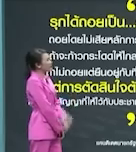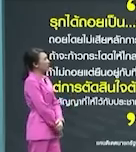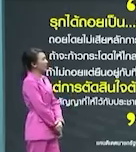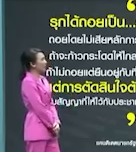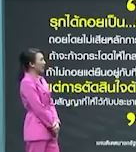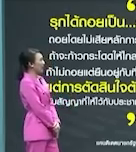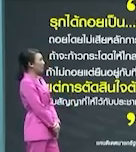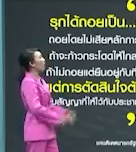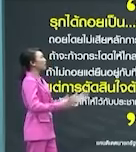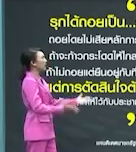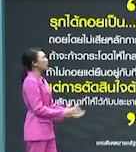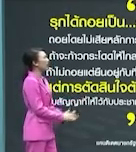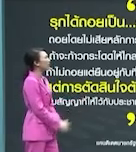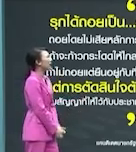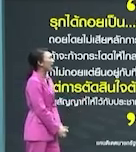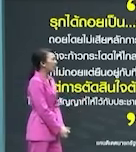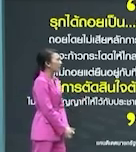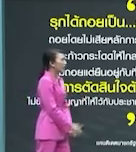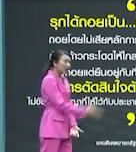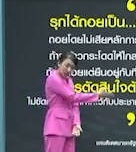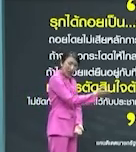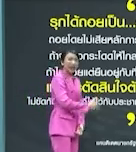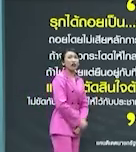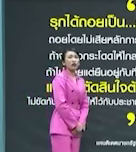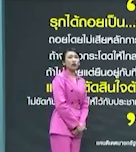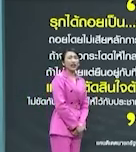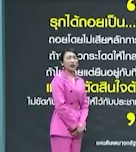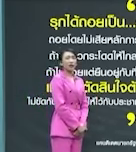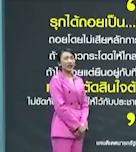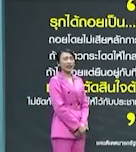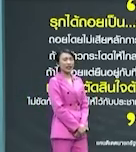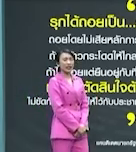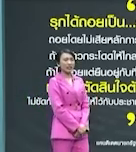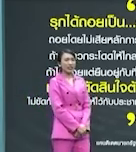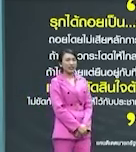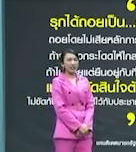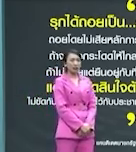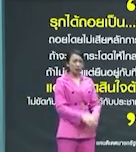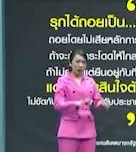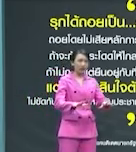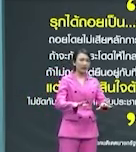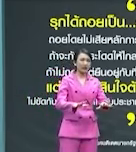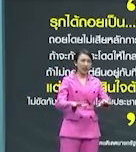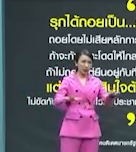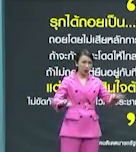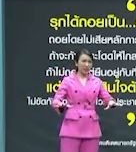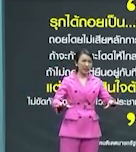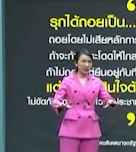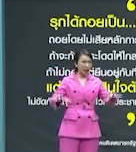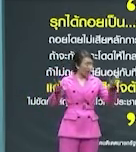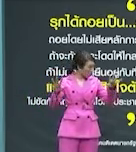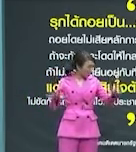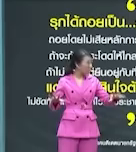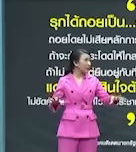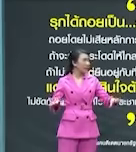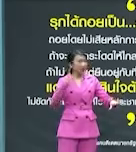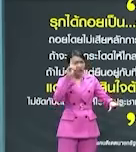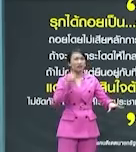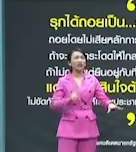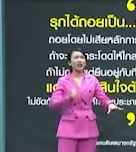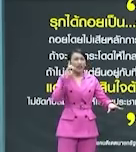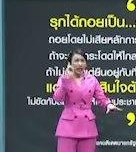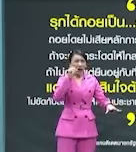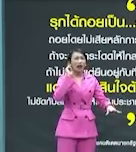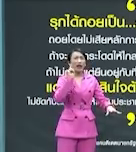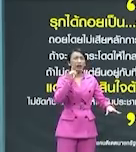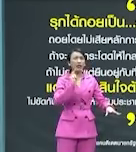ใจดีสู้เสือหรือเปล่าปลอบใจตัวเองหรือเปล่าใครๆก็รู้นะคะว่าการที่ผลการโหวตประธานสภาออกมาแบบนี้เนี่ย